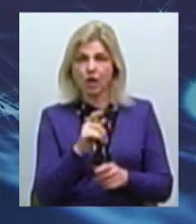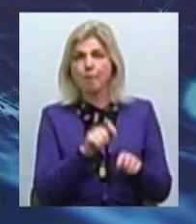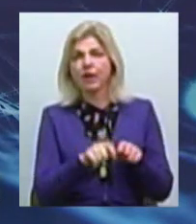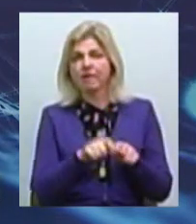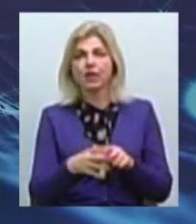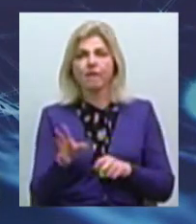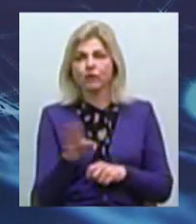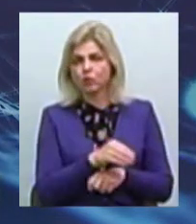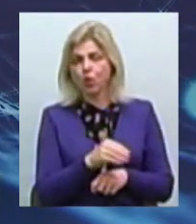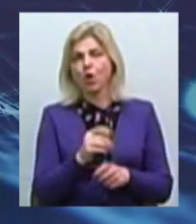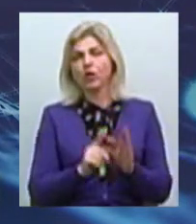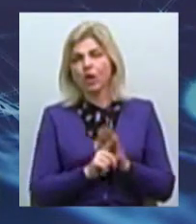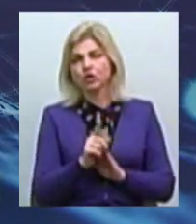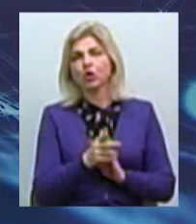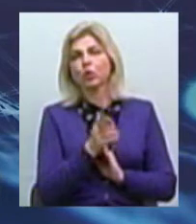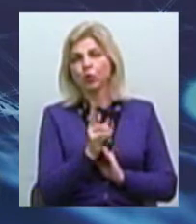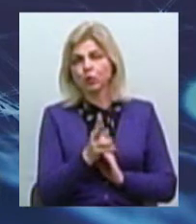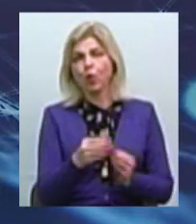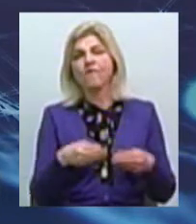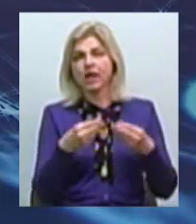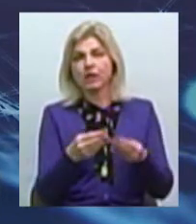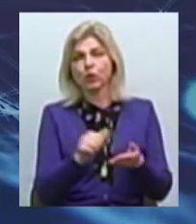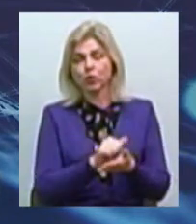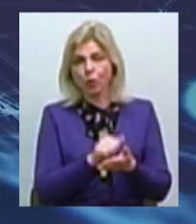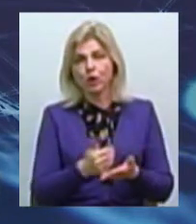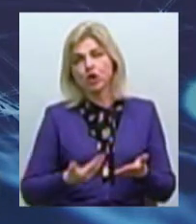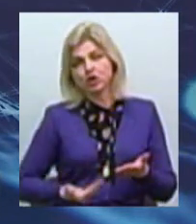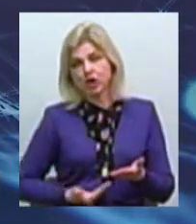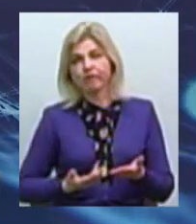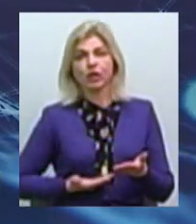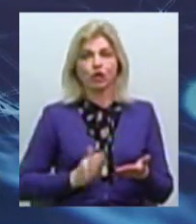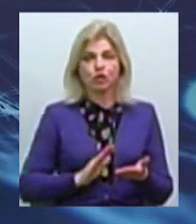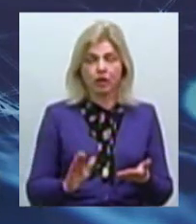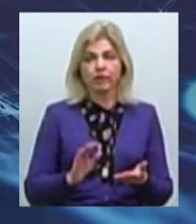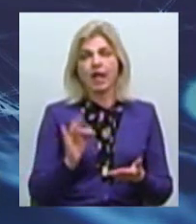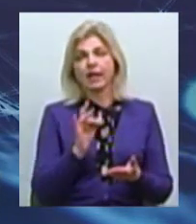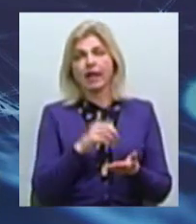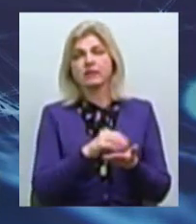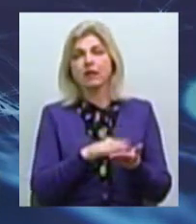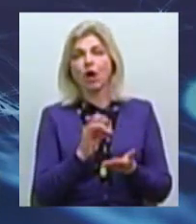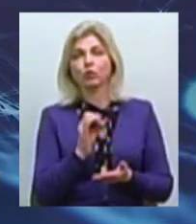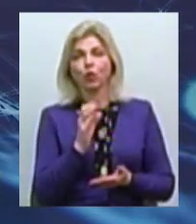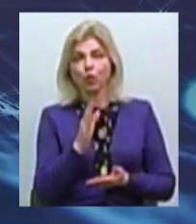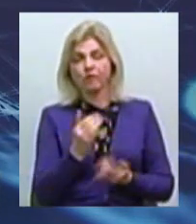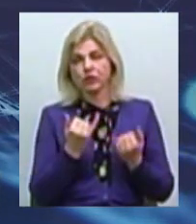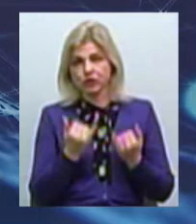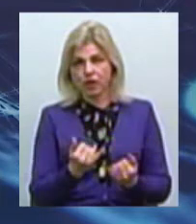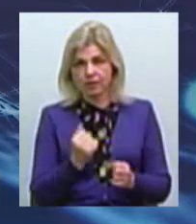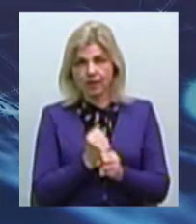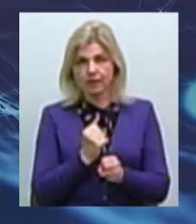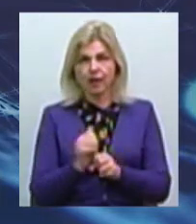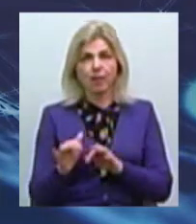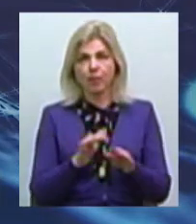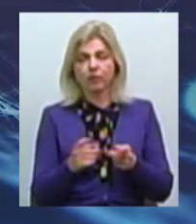начиная от того кто выдал документ жив ли он или не жив регистраторов со страху проходит процедура подключения